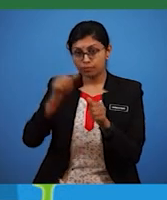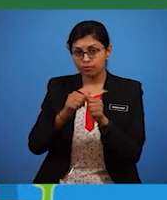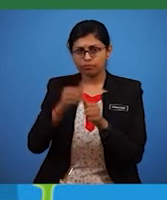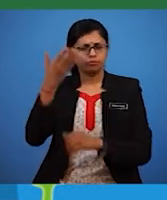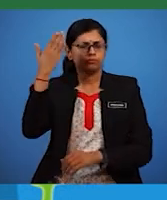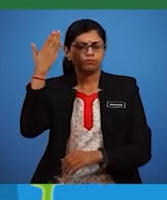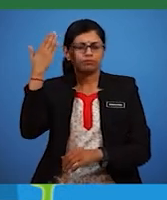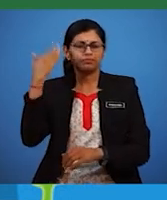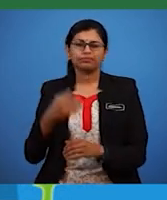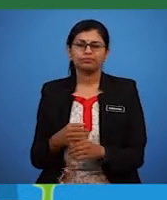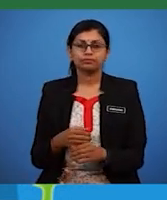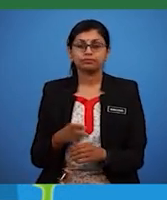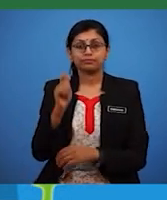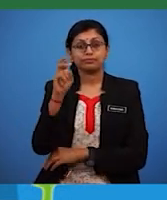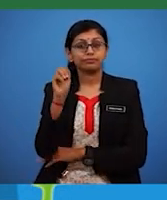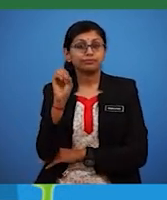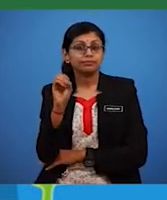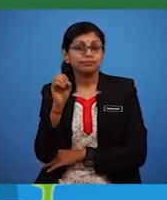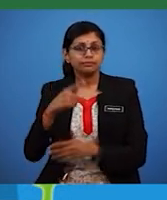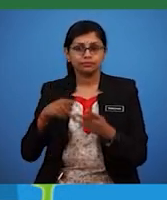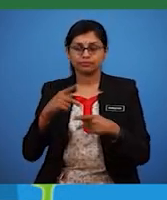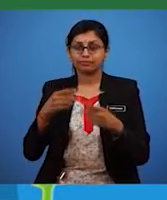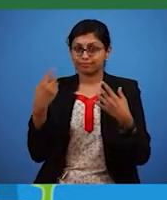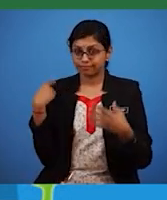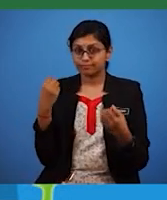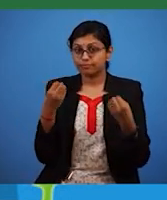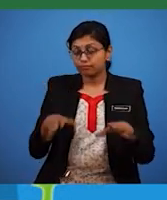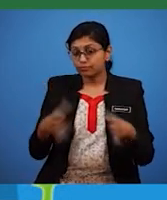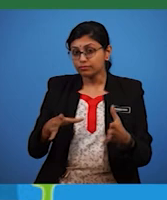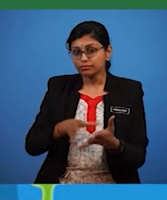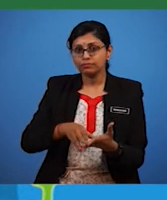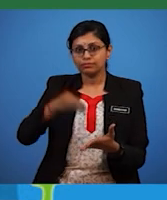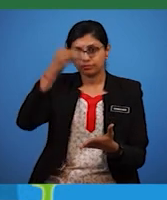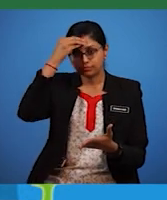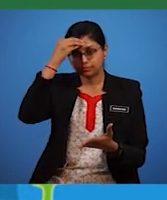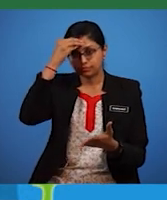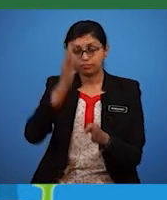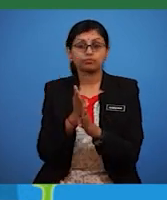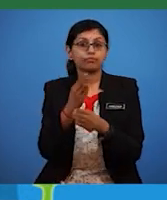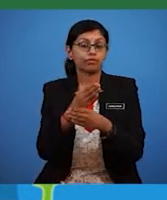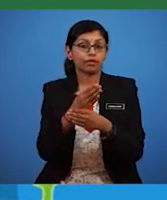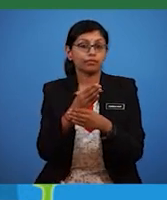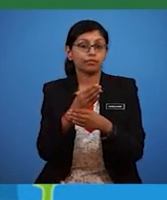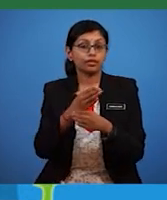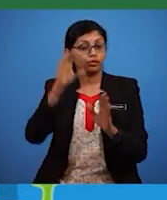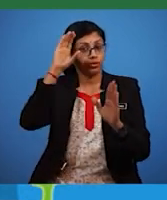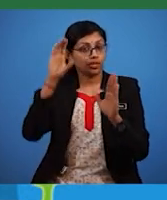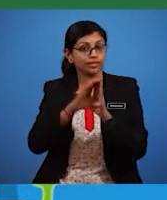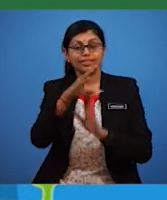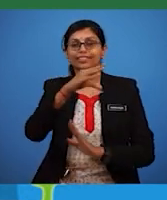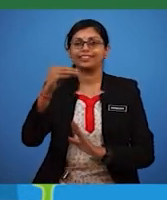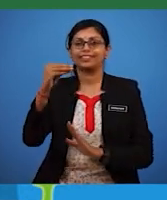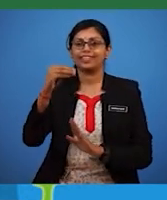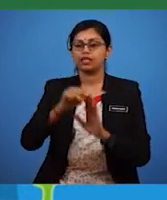1 tajuk temu kimia kita telah mempelajari tentang bentuk rajah dan juga